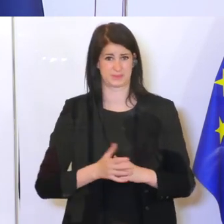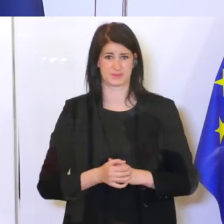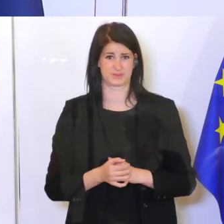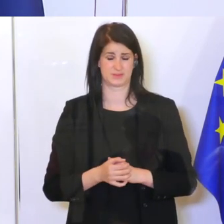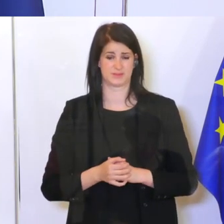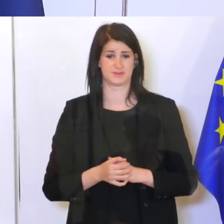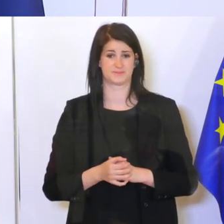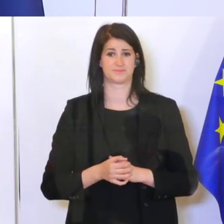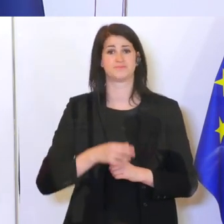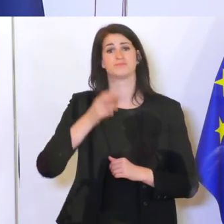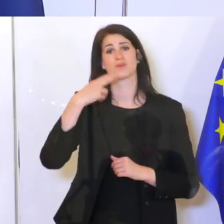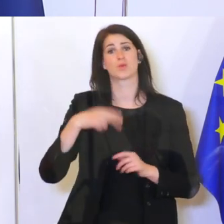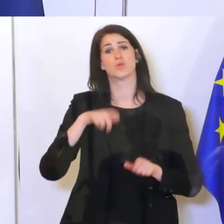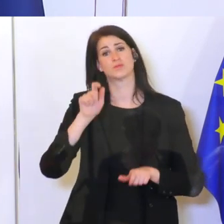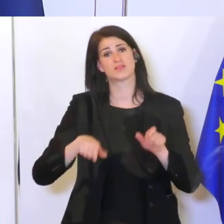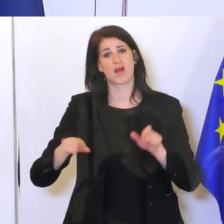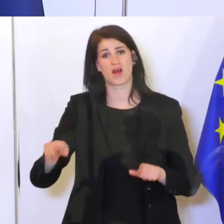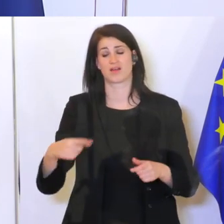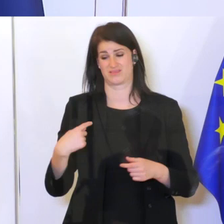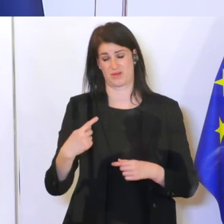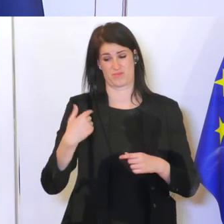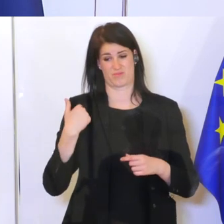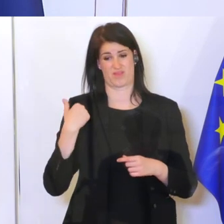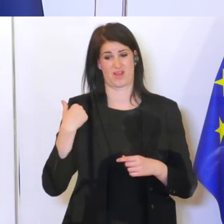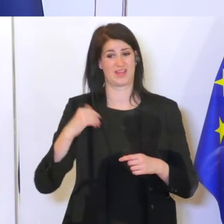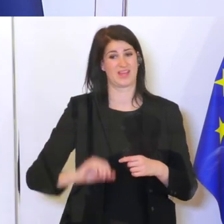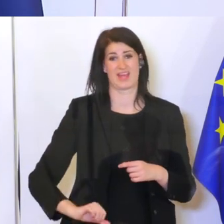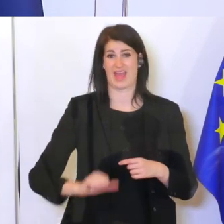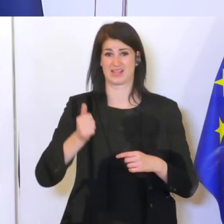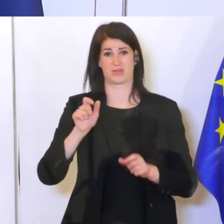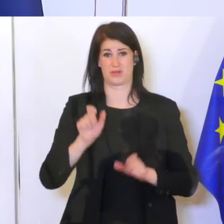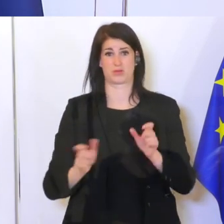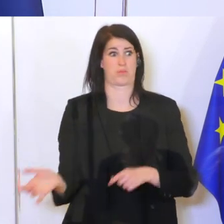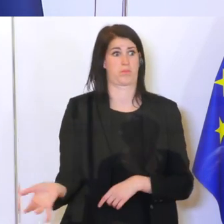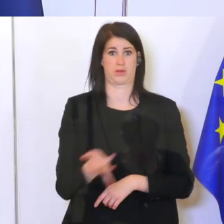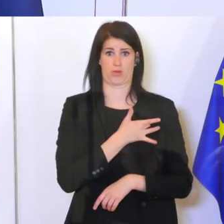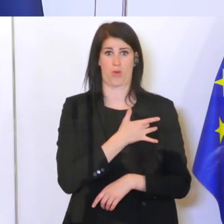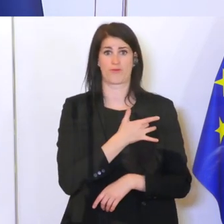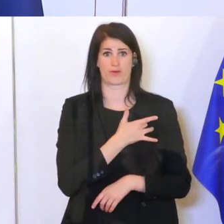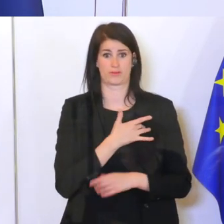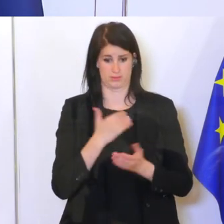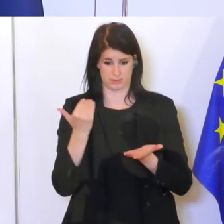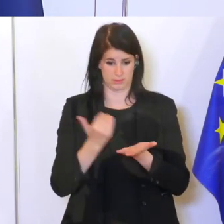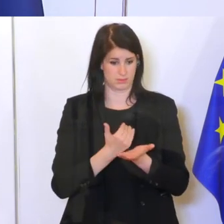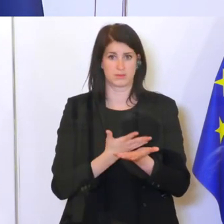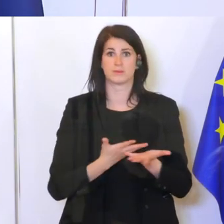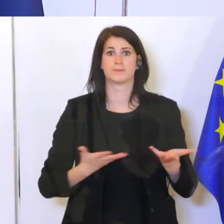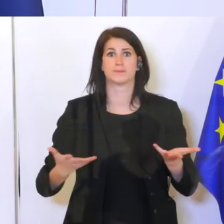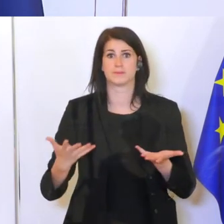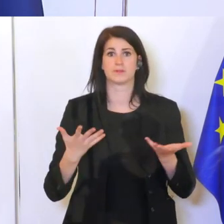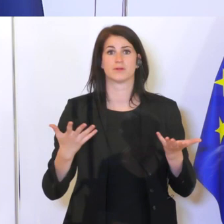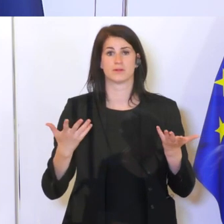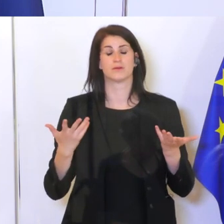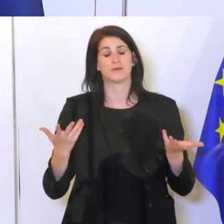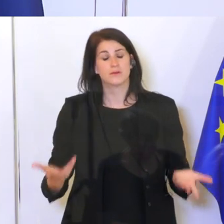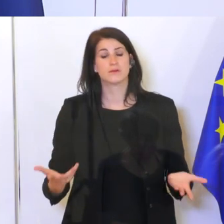Die Künstler und Künstlerinnen waren sozusagen die Ersten, die von dieser Krise ganz stark betroffen sind und sie